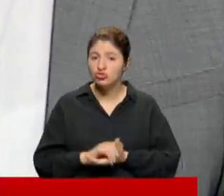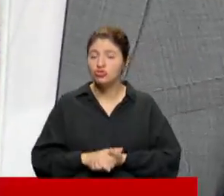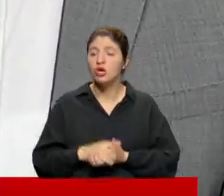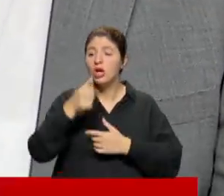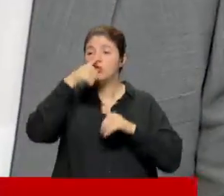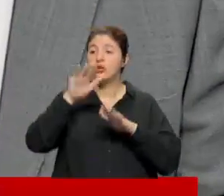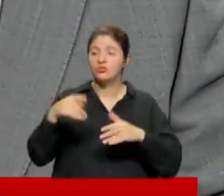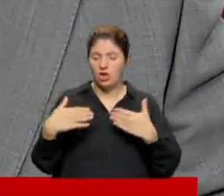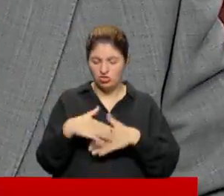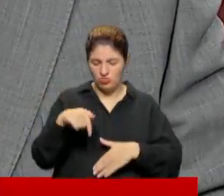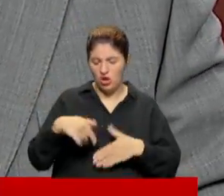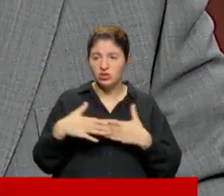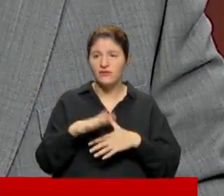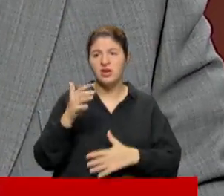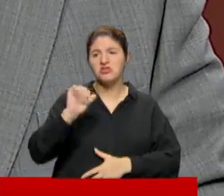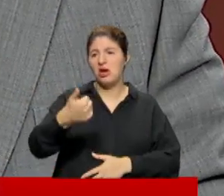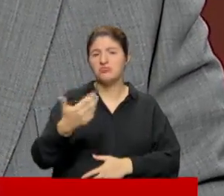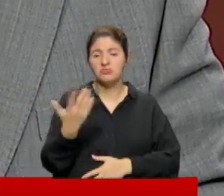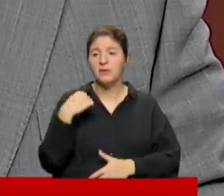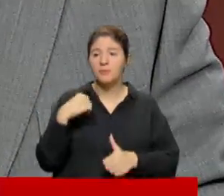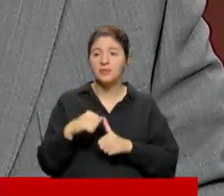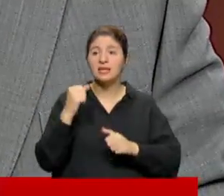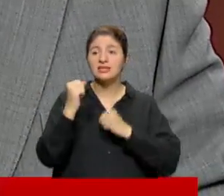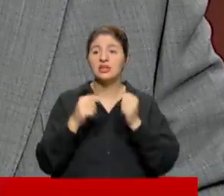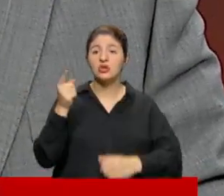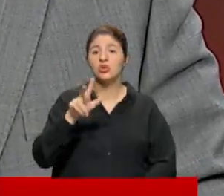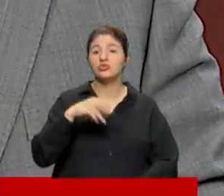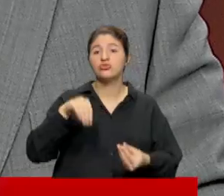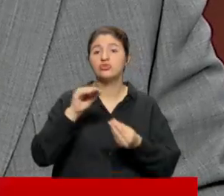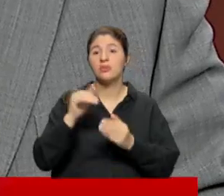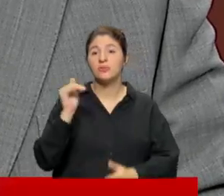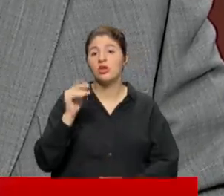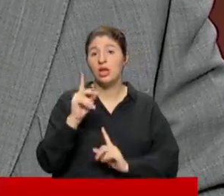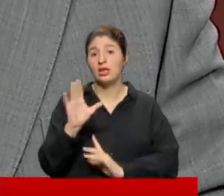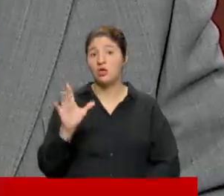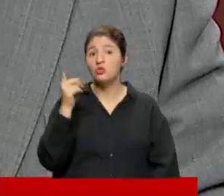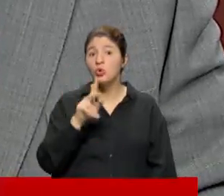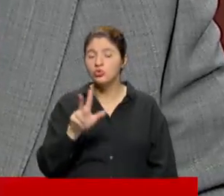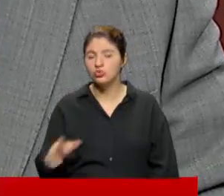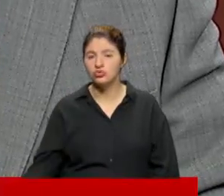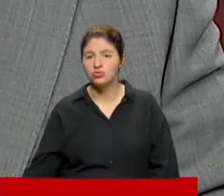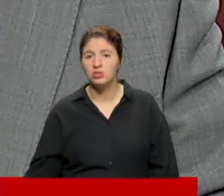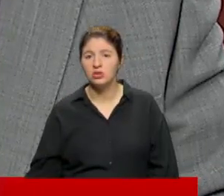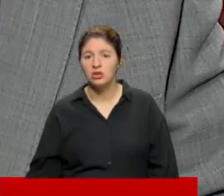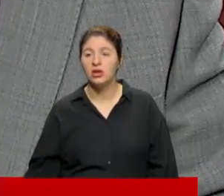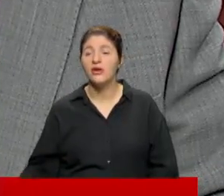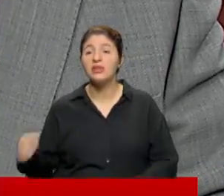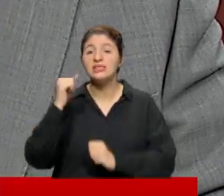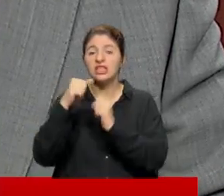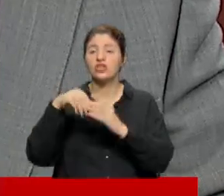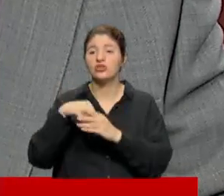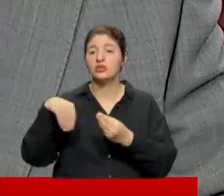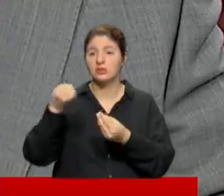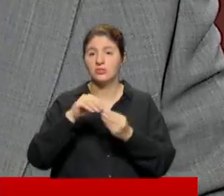Doğal gaza bu akşam ya da yarın tekrar sanayide % 3030 zam geliyor İlci 0 sanayide zam demek